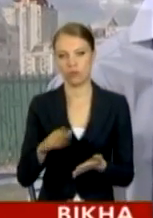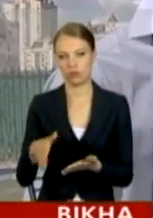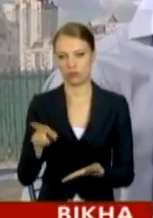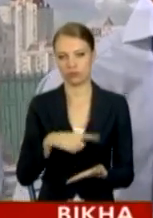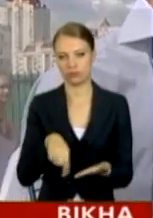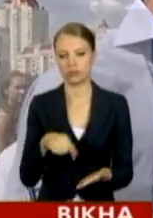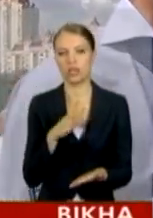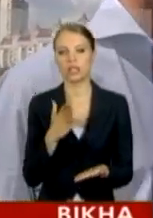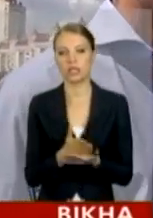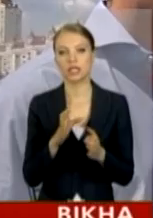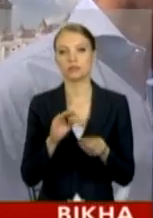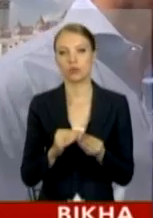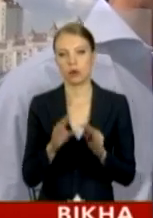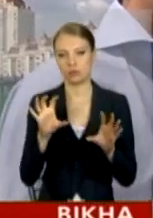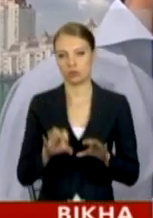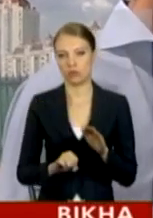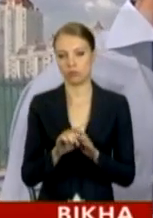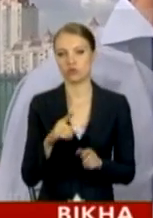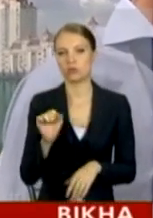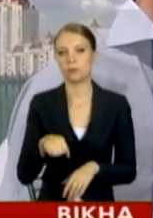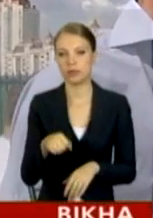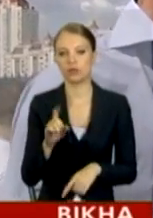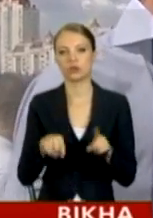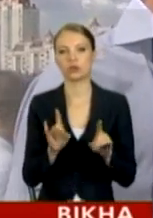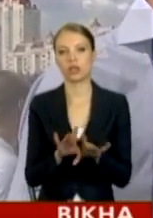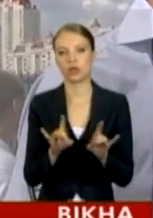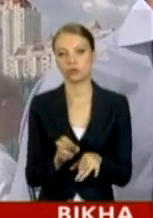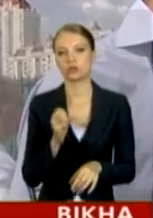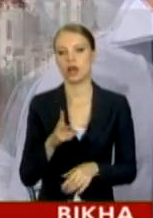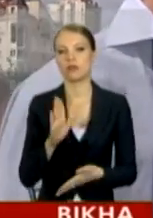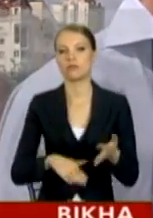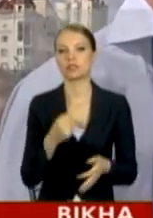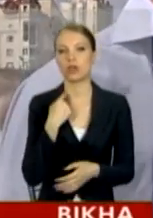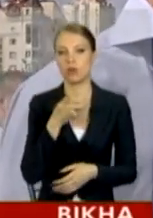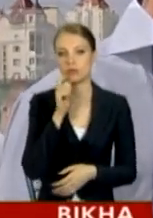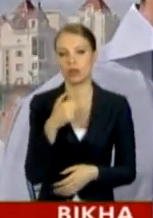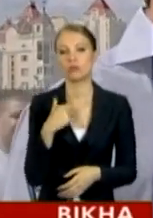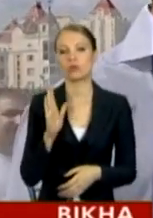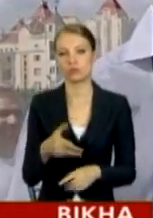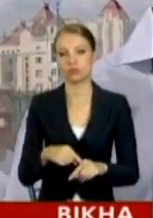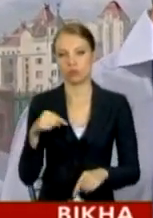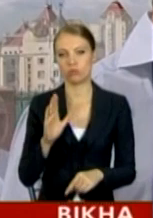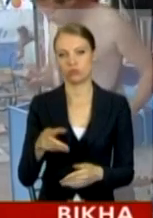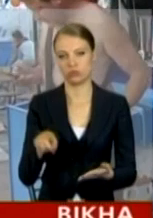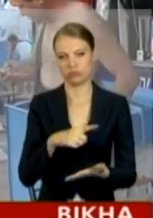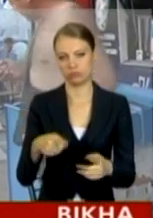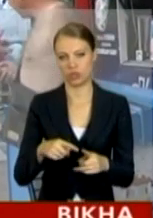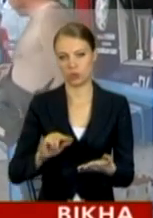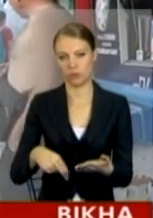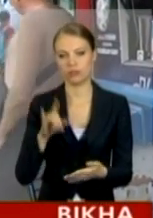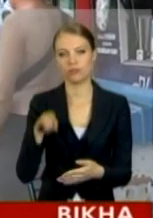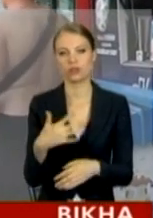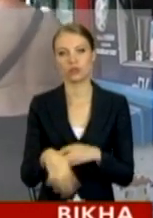Є проблеми на законодавчій базі, тому що пиво іноді трактується як безалкогольний напиток. Ми будемо на це реагувати, будемо анулювати ці довідки. Вікна